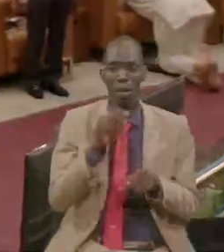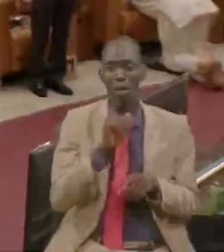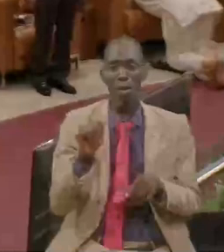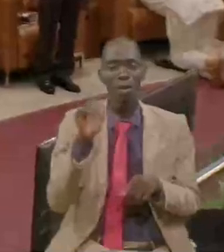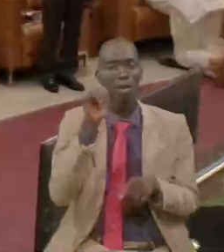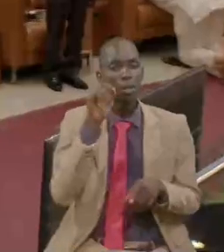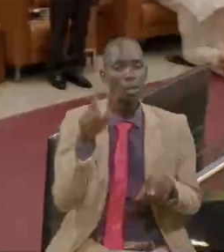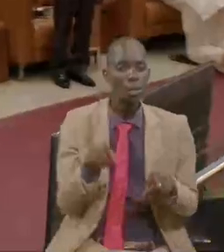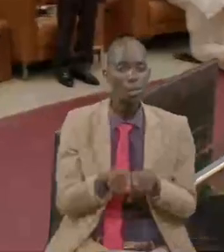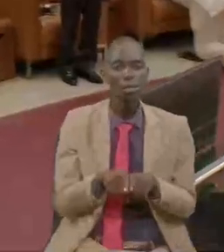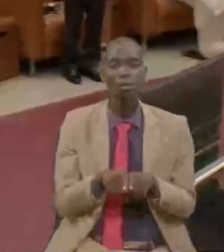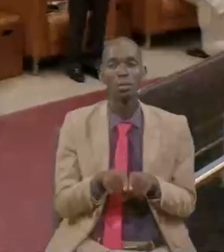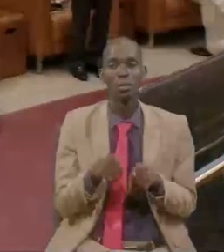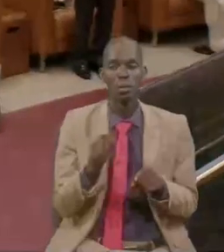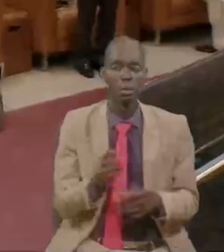sœur,